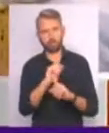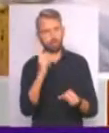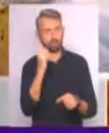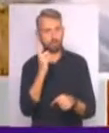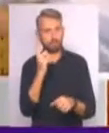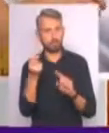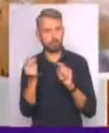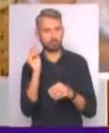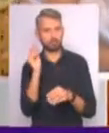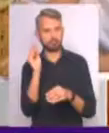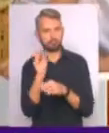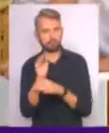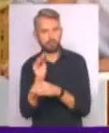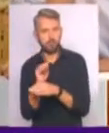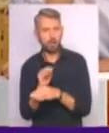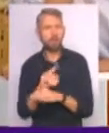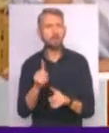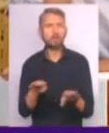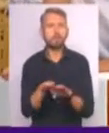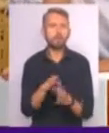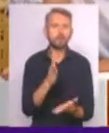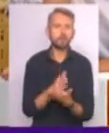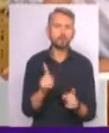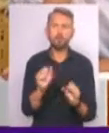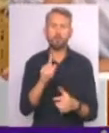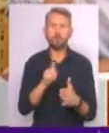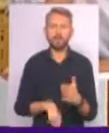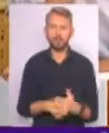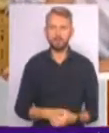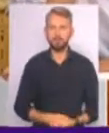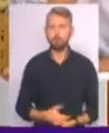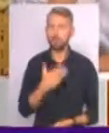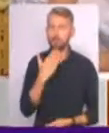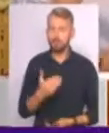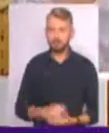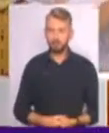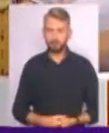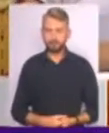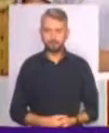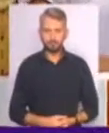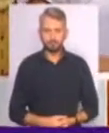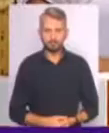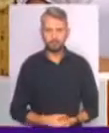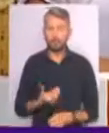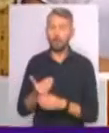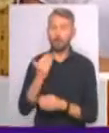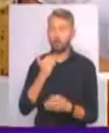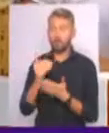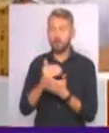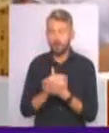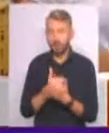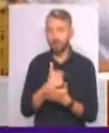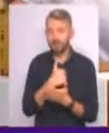А что подобное существует и чему можно верить? Спасибо. До эфира я Марине